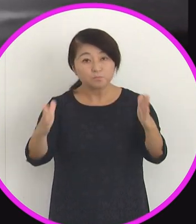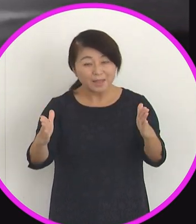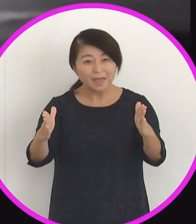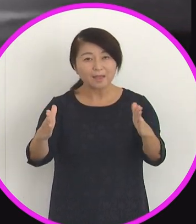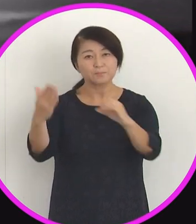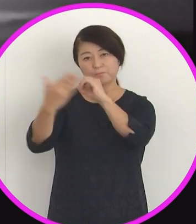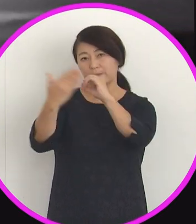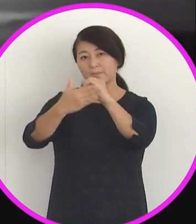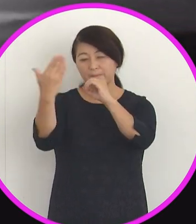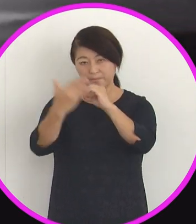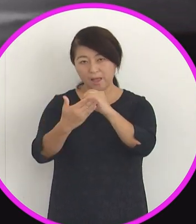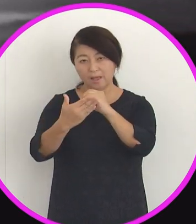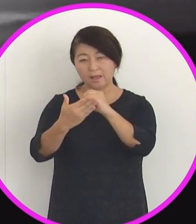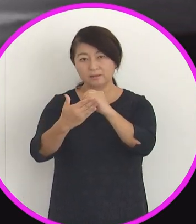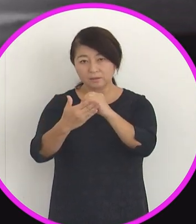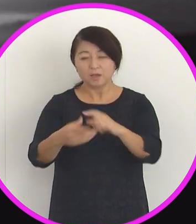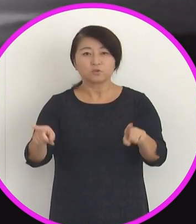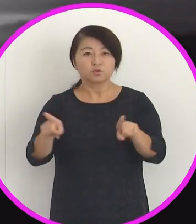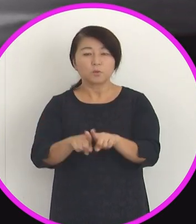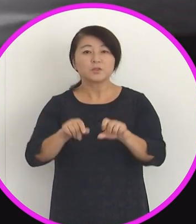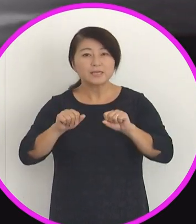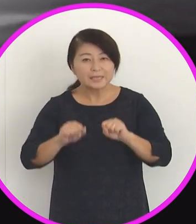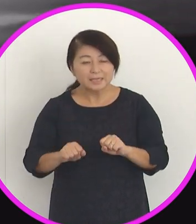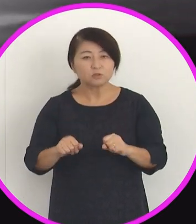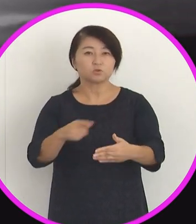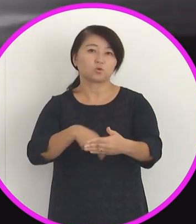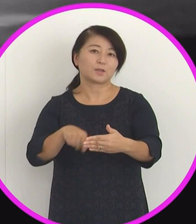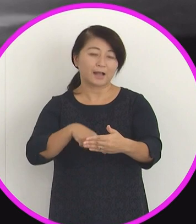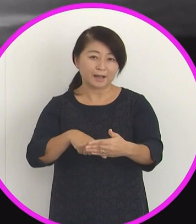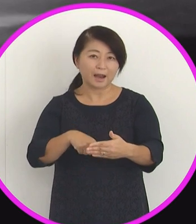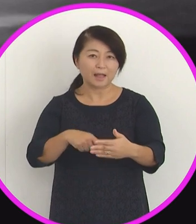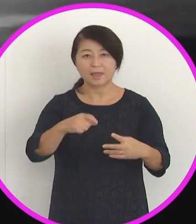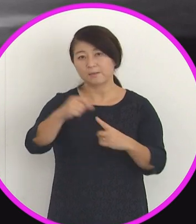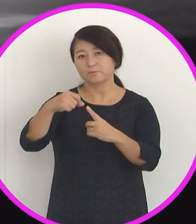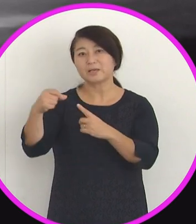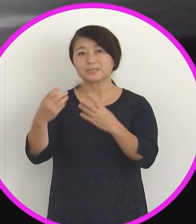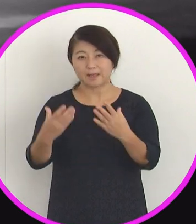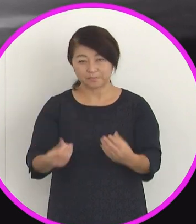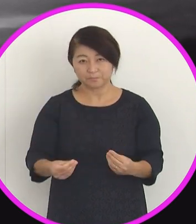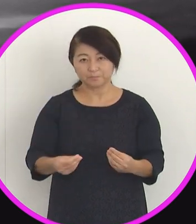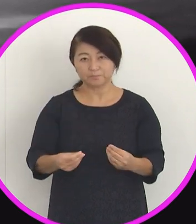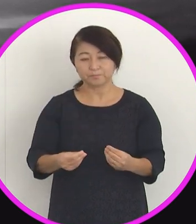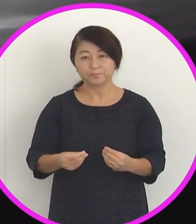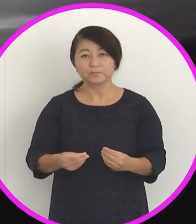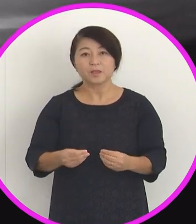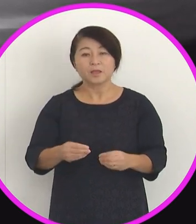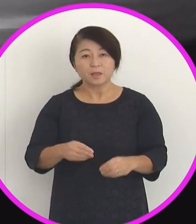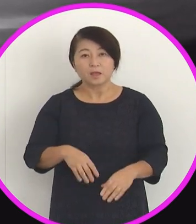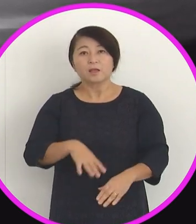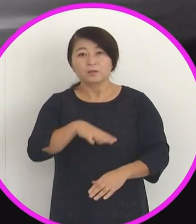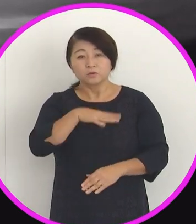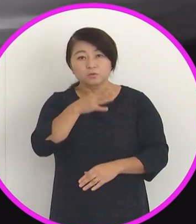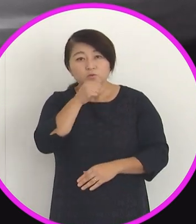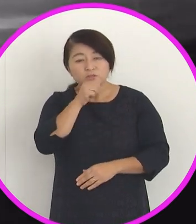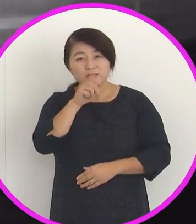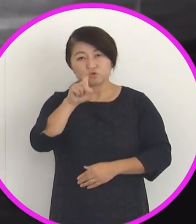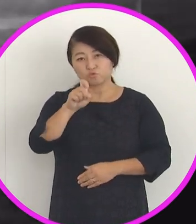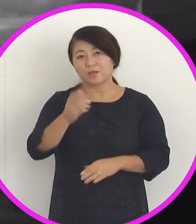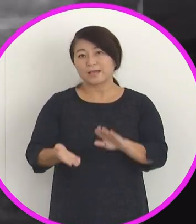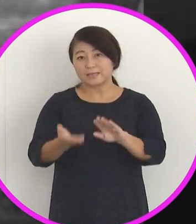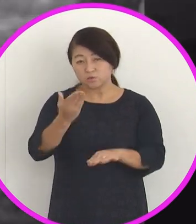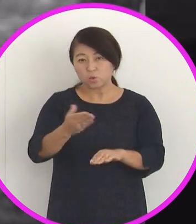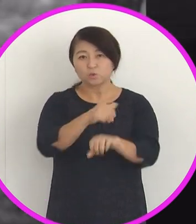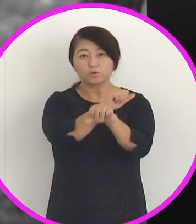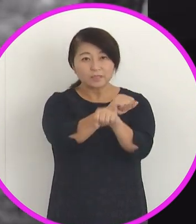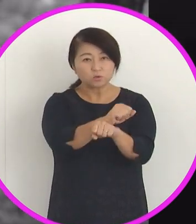共に生きるより厳選したカットをお届けいたします。この企画は10歳以上のシニア犬とそのご家族の